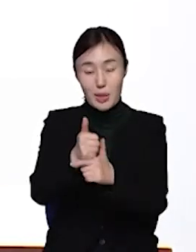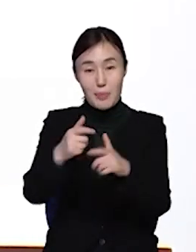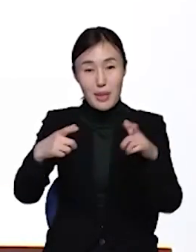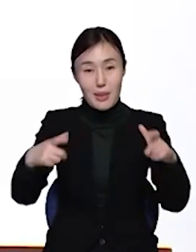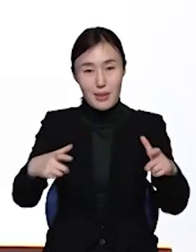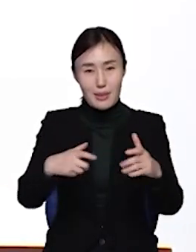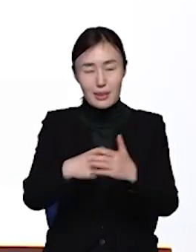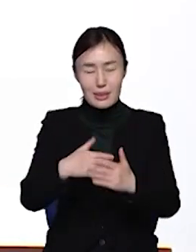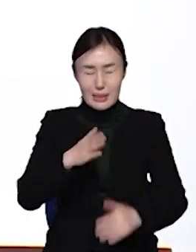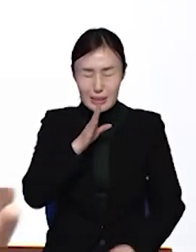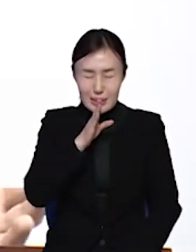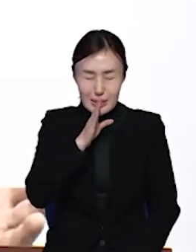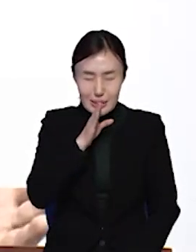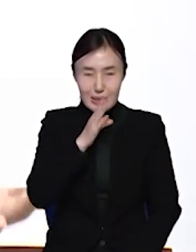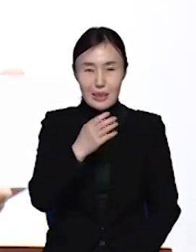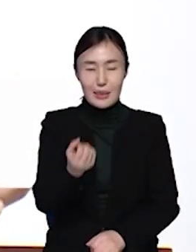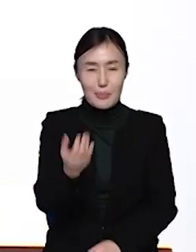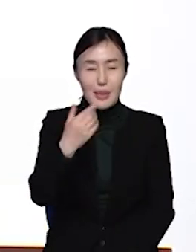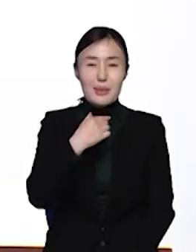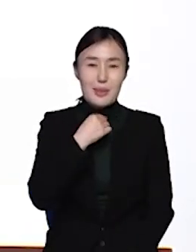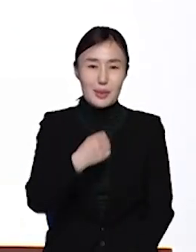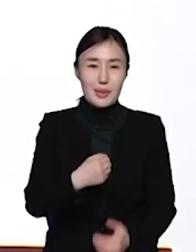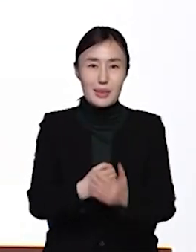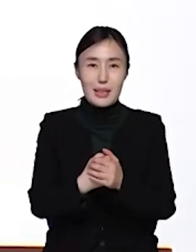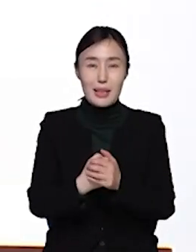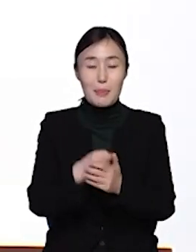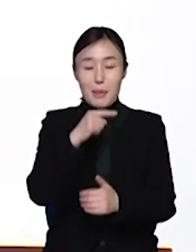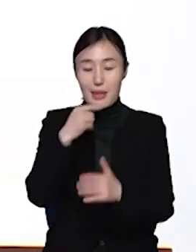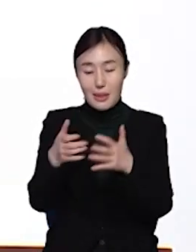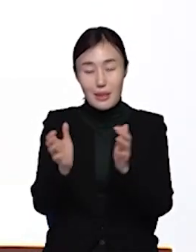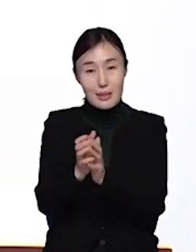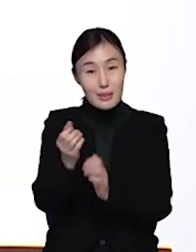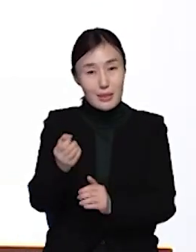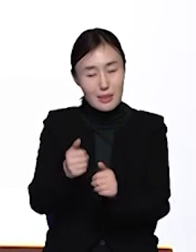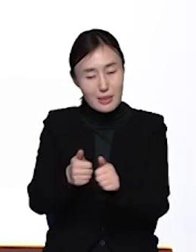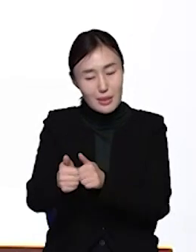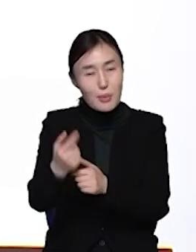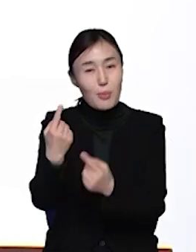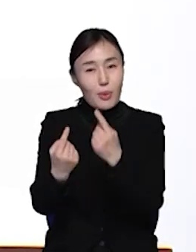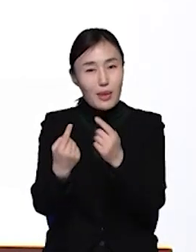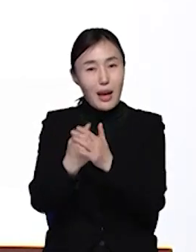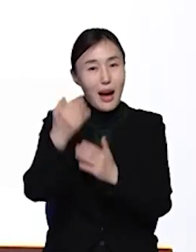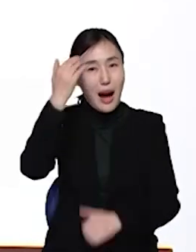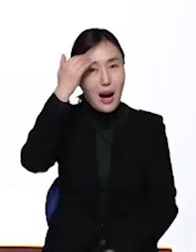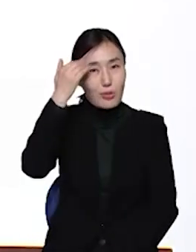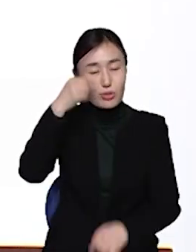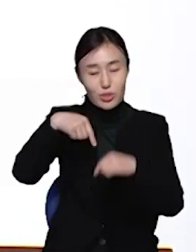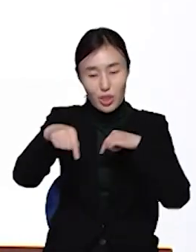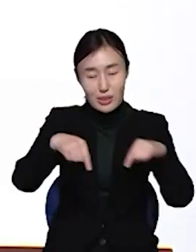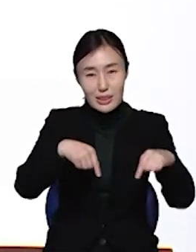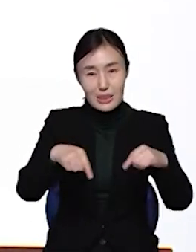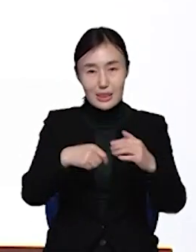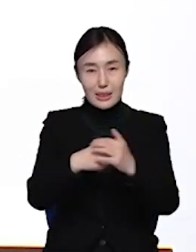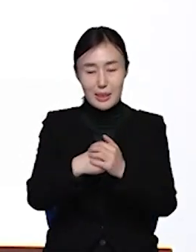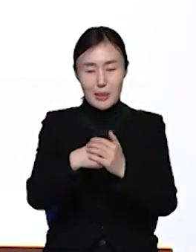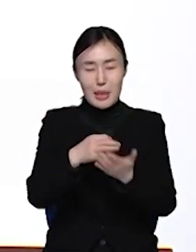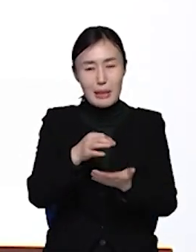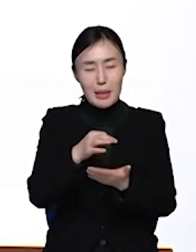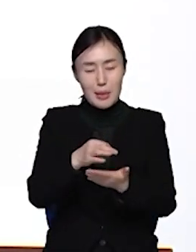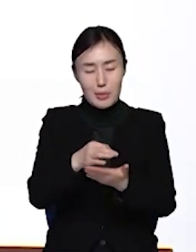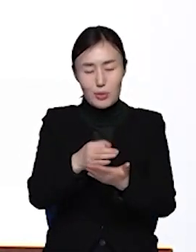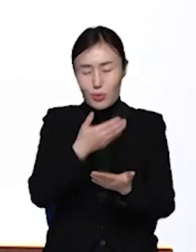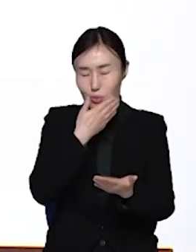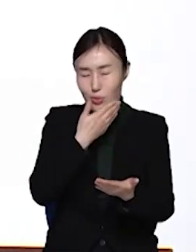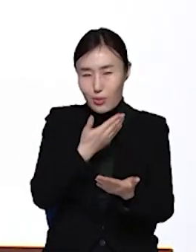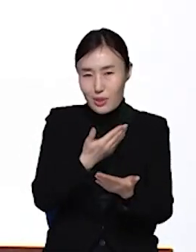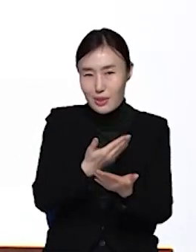정말 당선되고 싶습니다. 우리 당의 승리에 앞서서 이 나라 정치에 값을 매길 수 없을